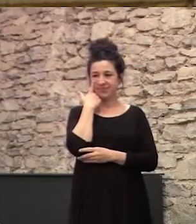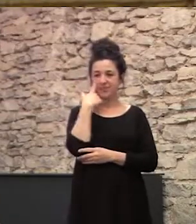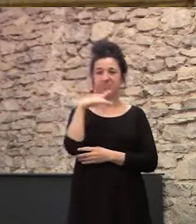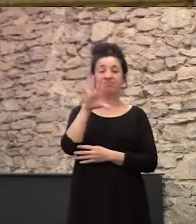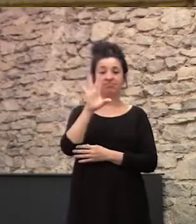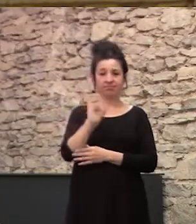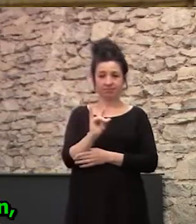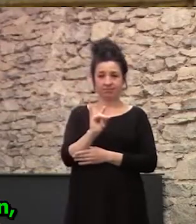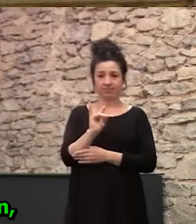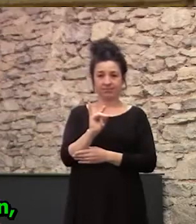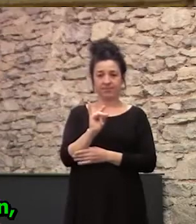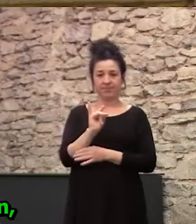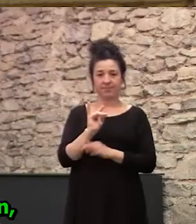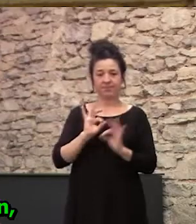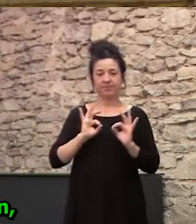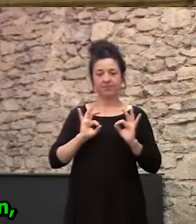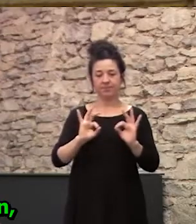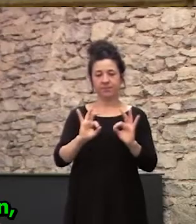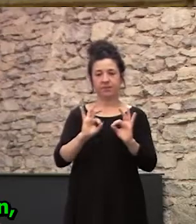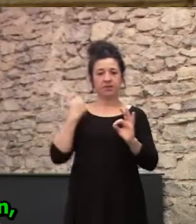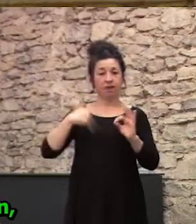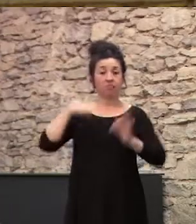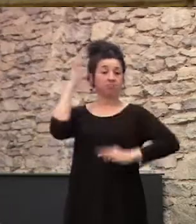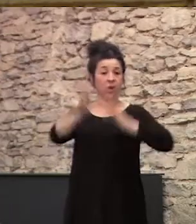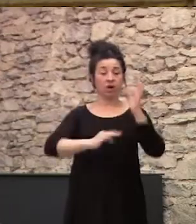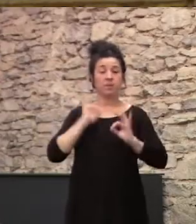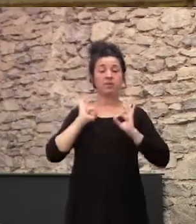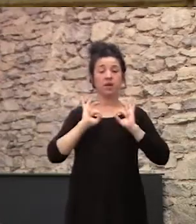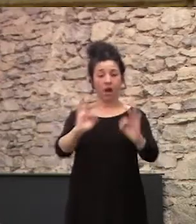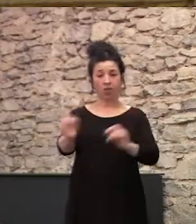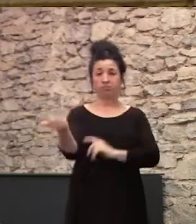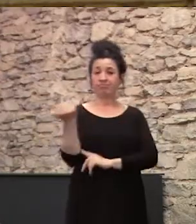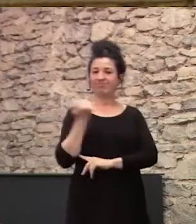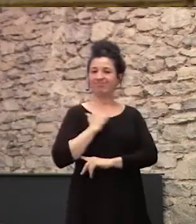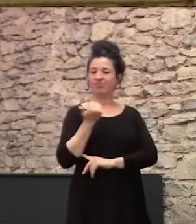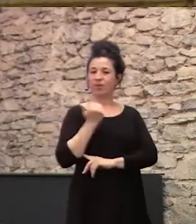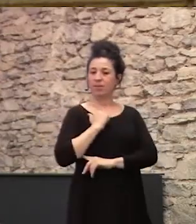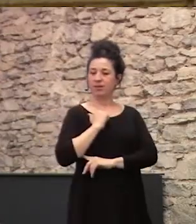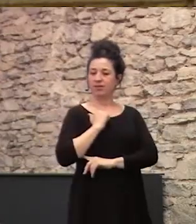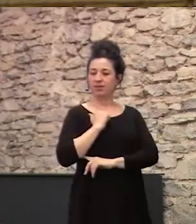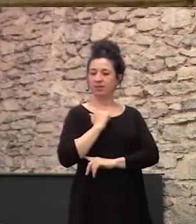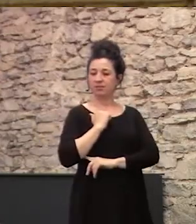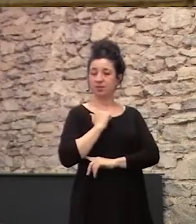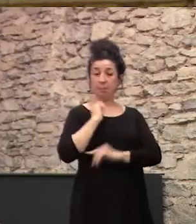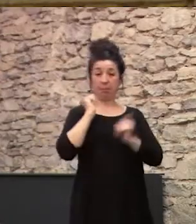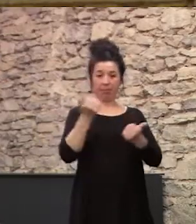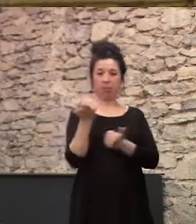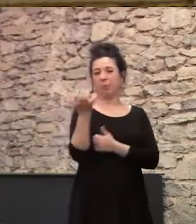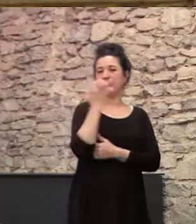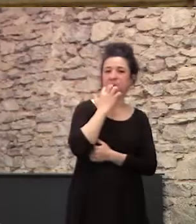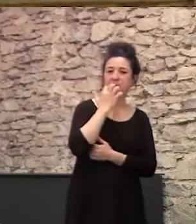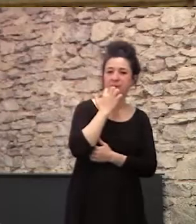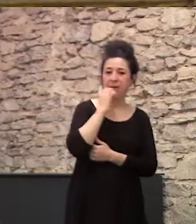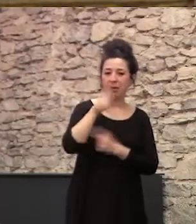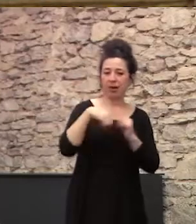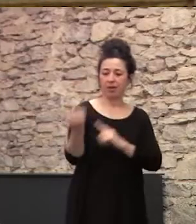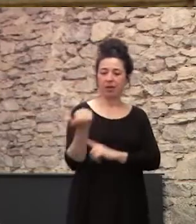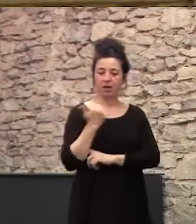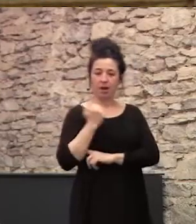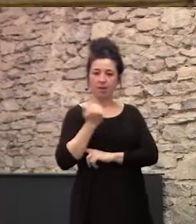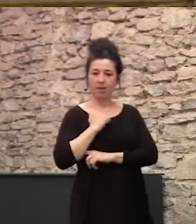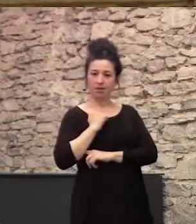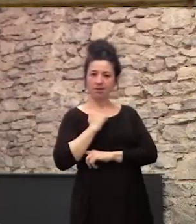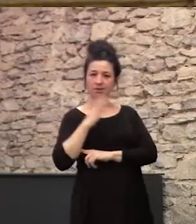bai hori da, eta orduan bai antolatu genuen eta aprobetsatu genuen broma bat bezala zizen, baina aprobetsatu genuen, ba, bueno,